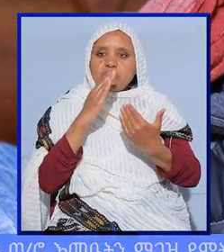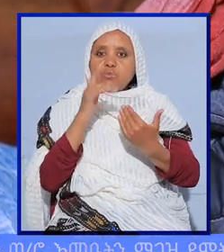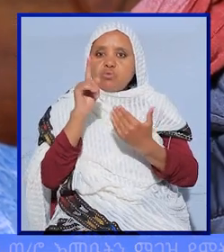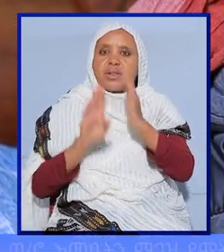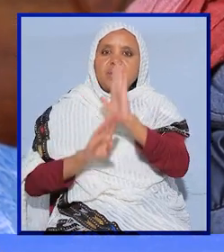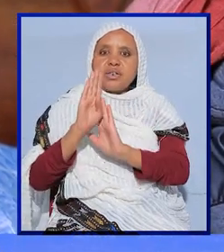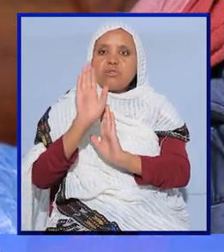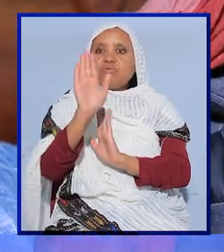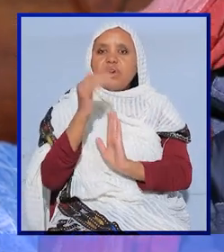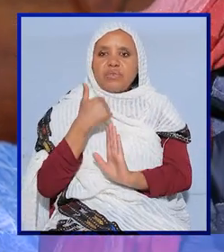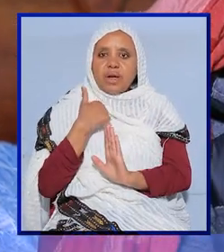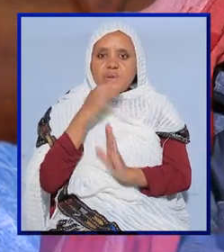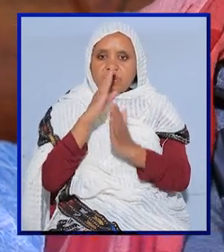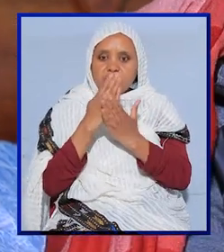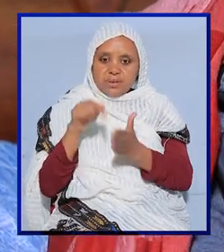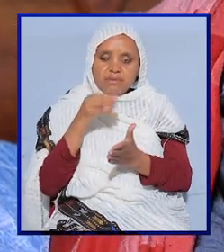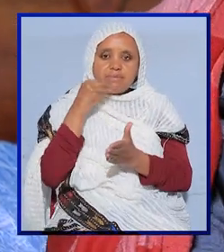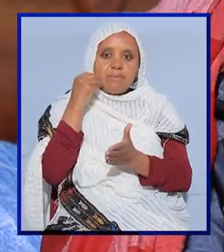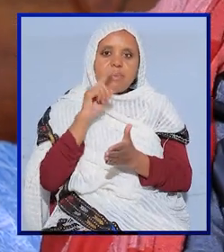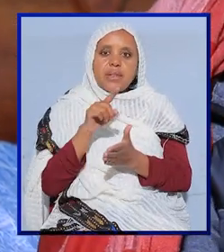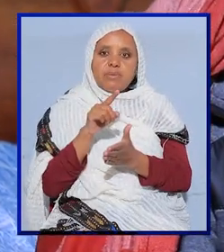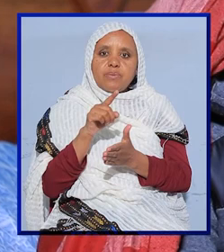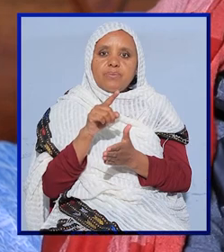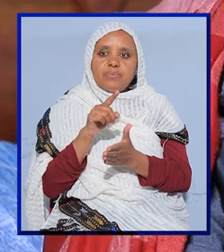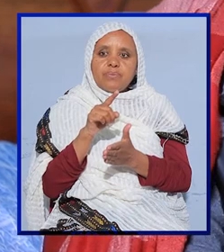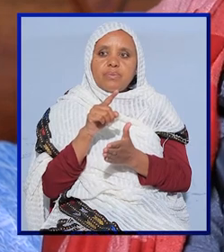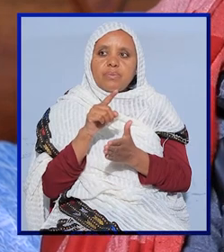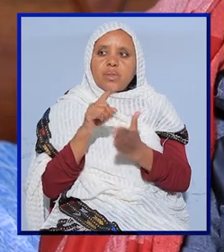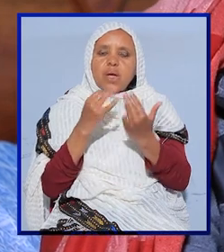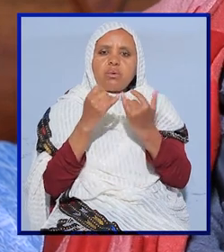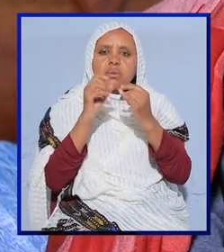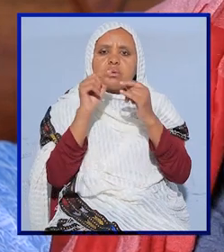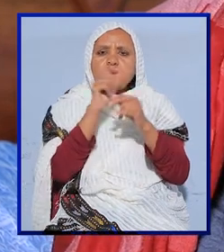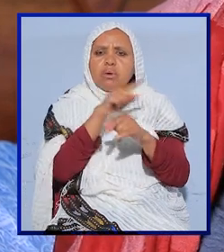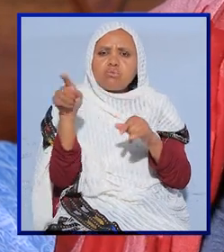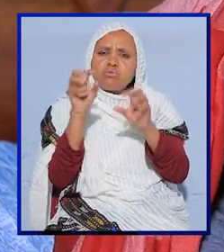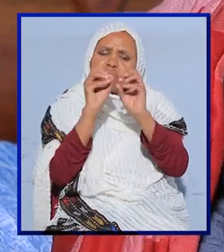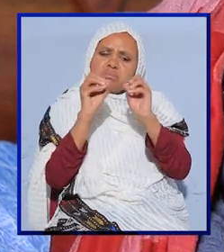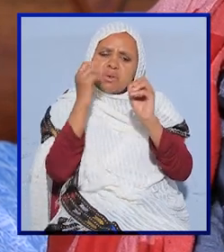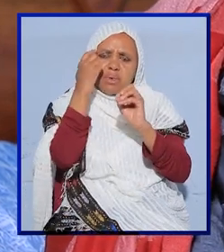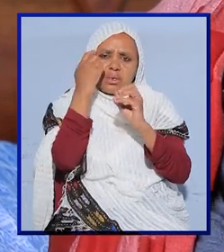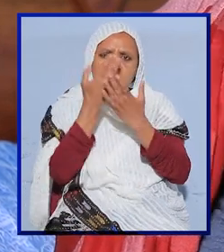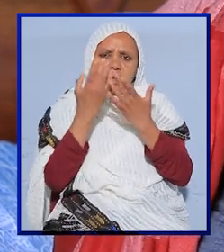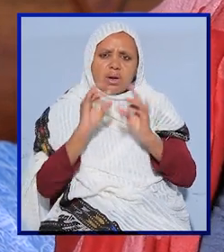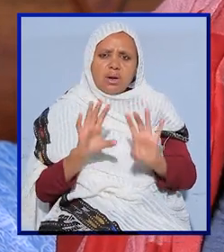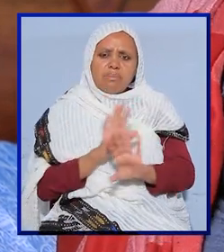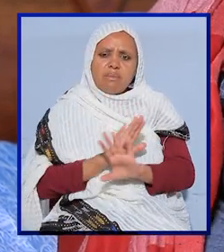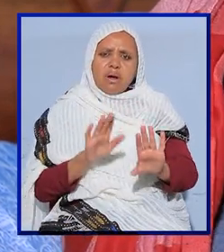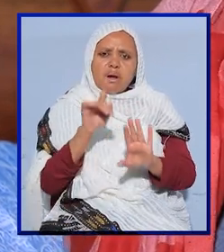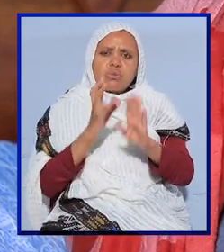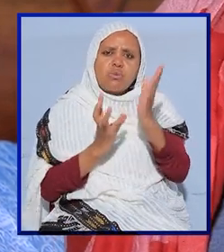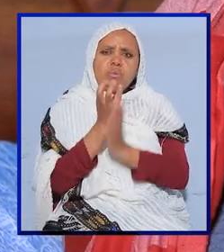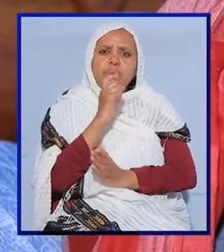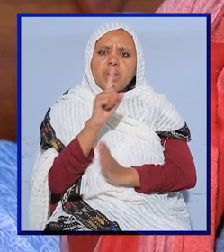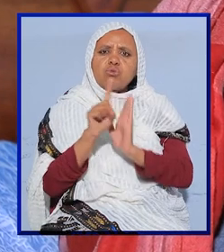ያሳደገችው። እዚህ ቤት ነው አሁን እነሱ ምንም ያስቡት ነገር የለም። በቃ ይሄ የእነሱ